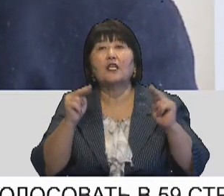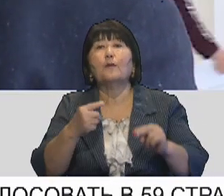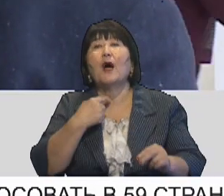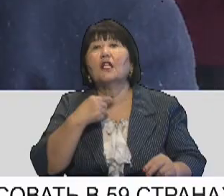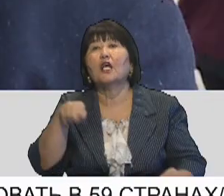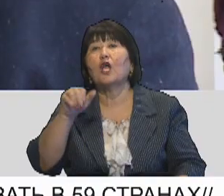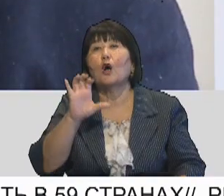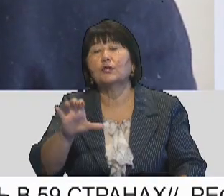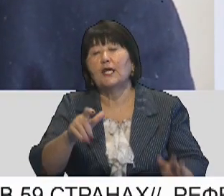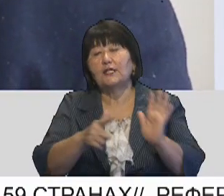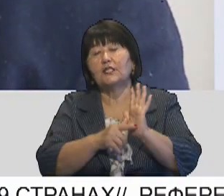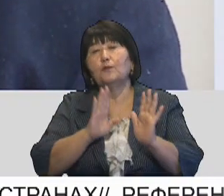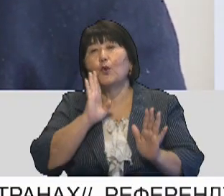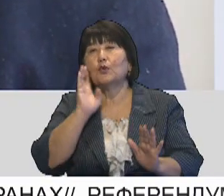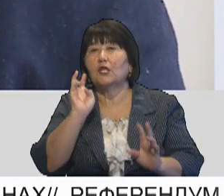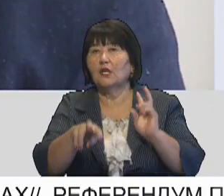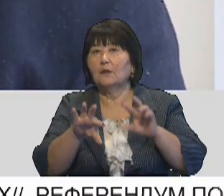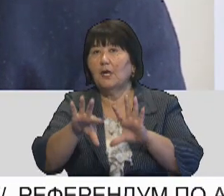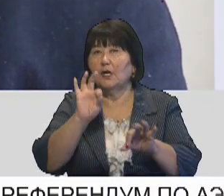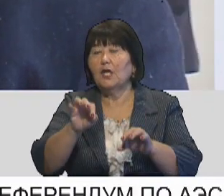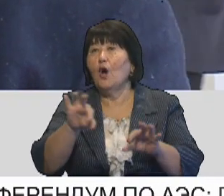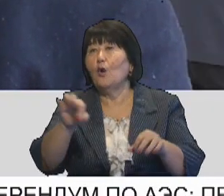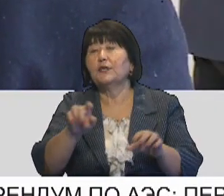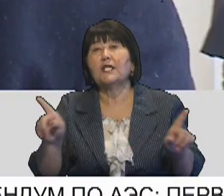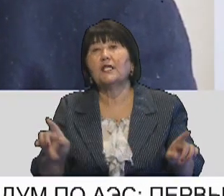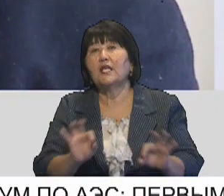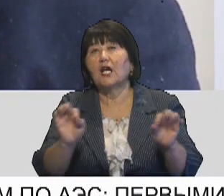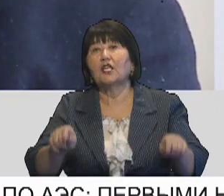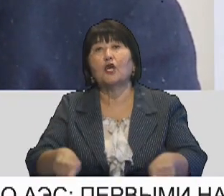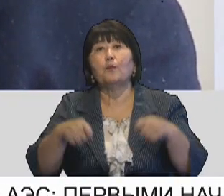С 7 утра жители делают свой выбор. По области никаких правонарушений не зарегистрировано.